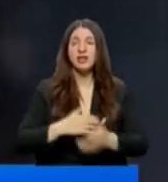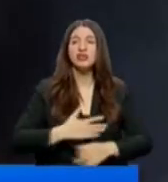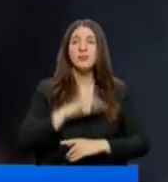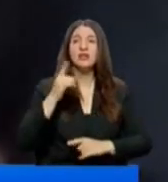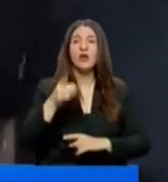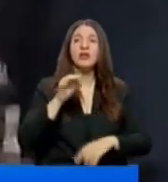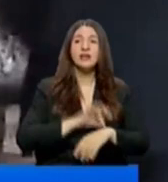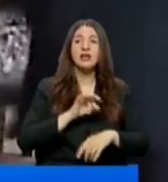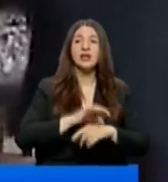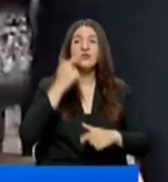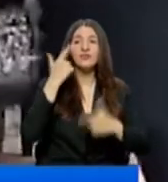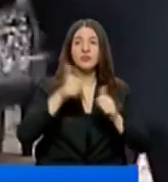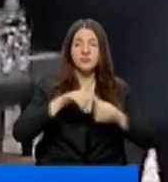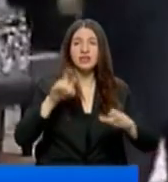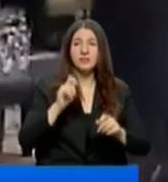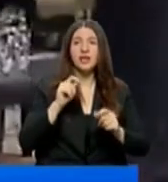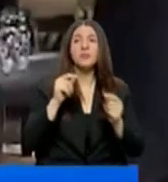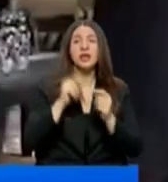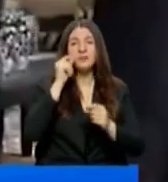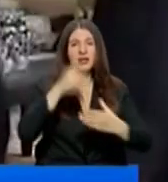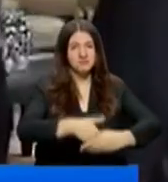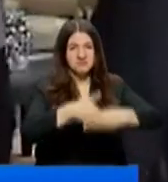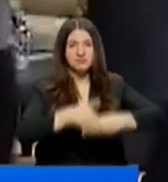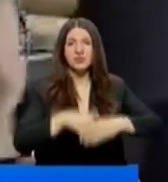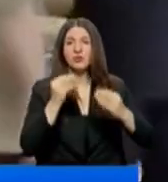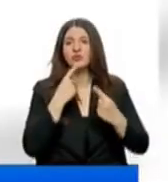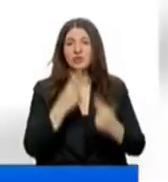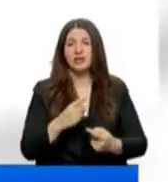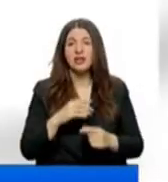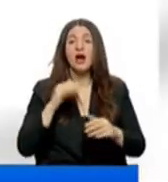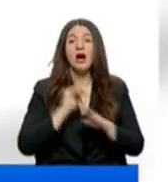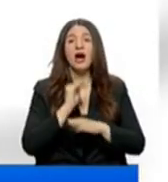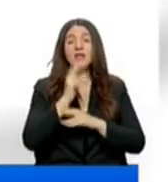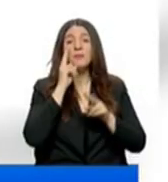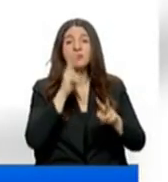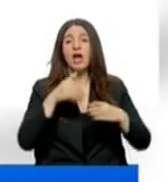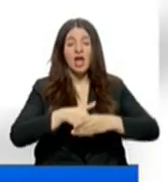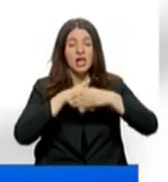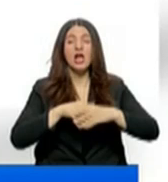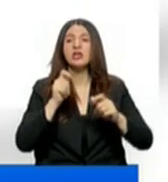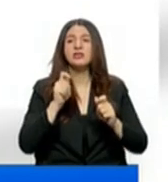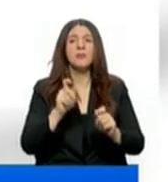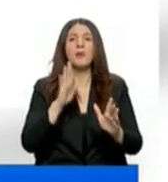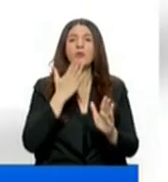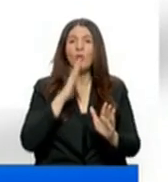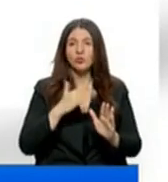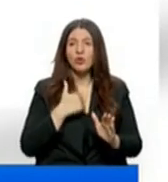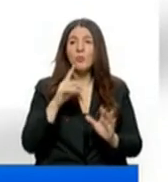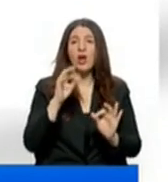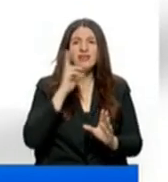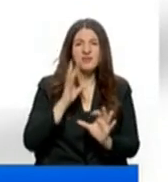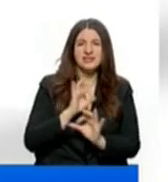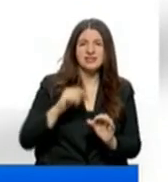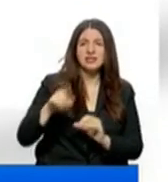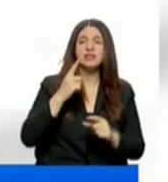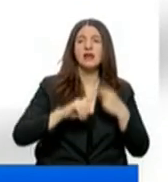lideri o anların görüntülerini yayınlayarak Arınç'la tokalaştıklarını duyurdu. Hayata bakışımda el sıkışmamak yoktur. Bu tarz